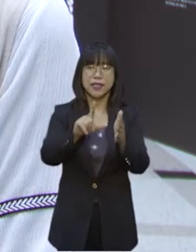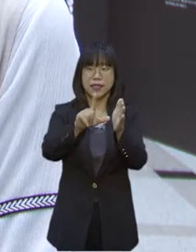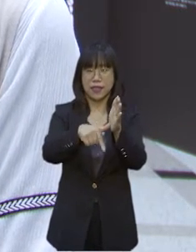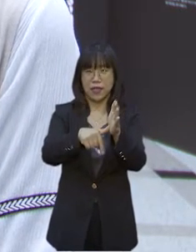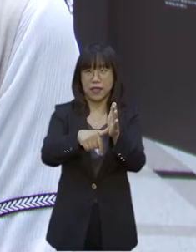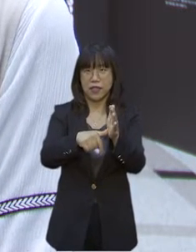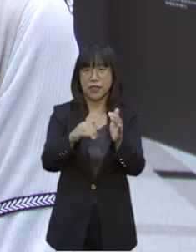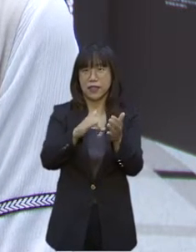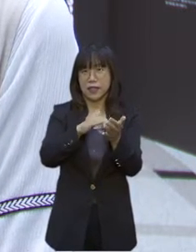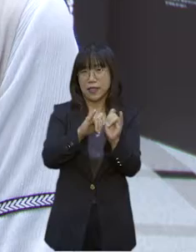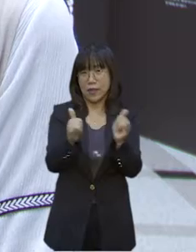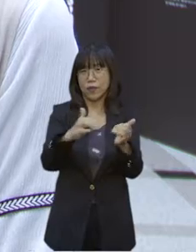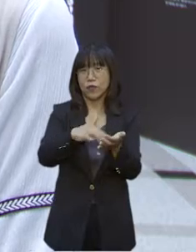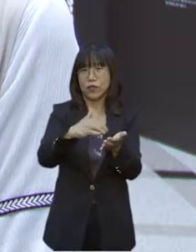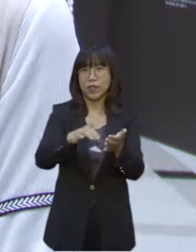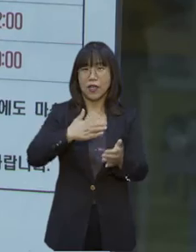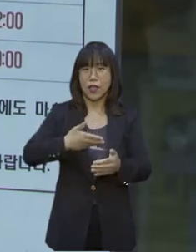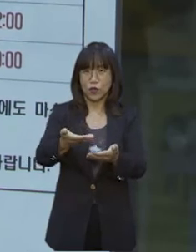운영에 도움이 될 것 같습니다.